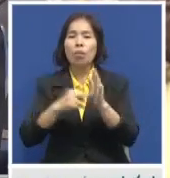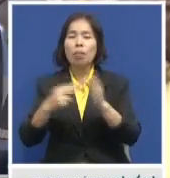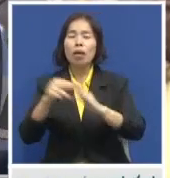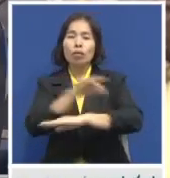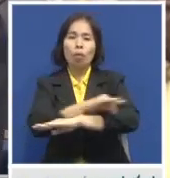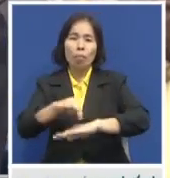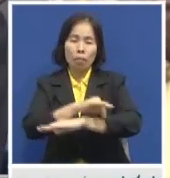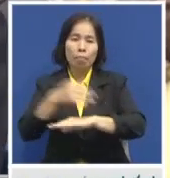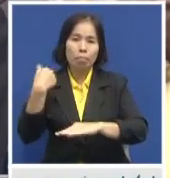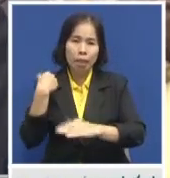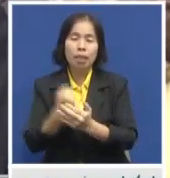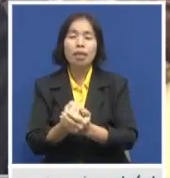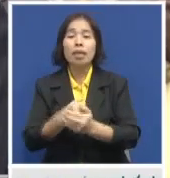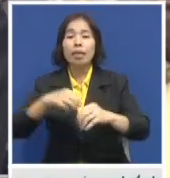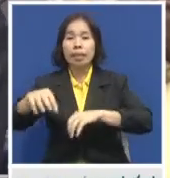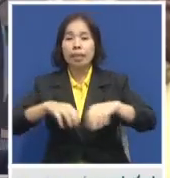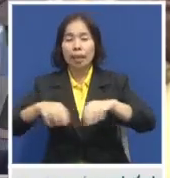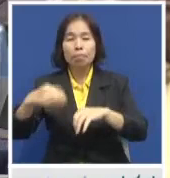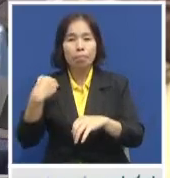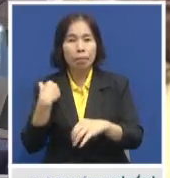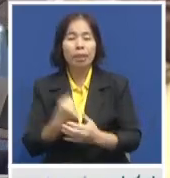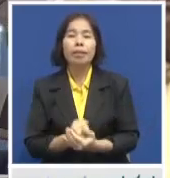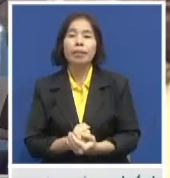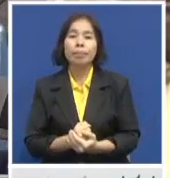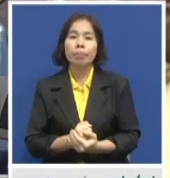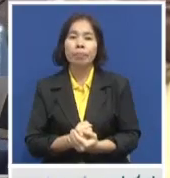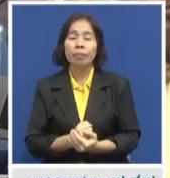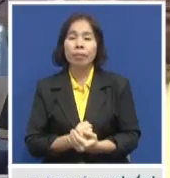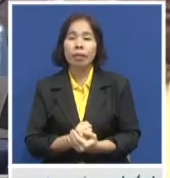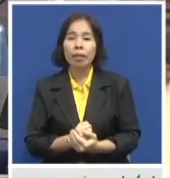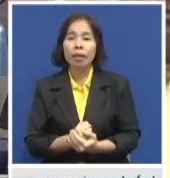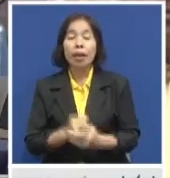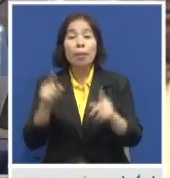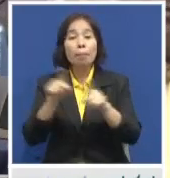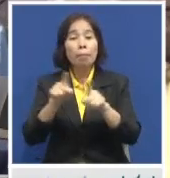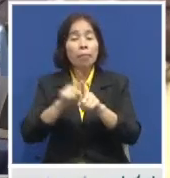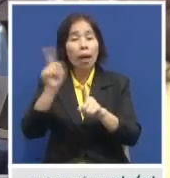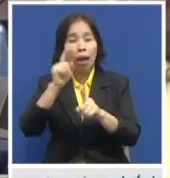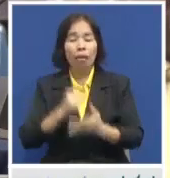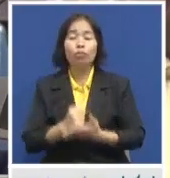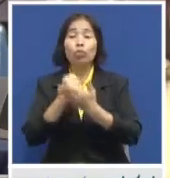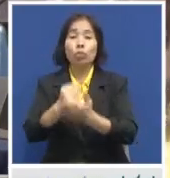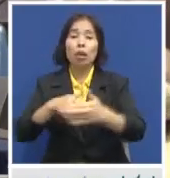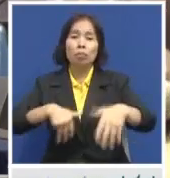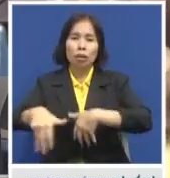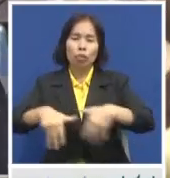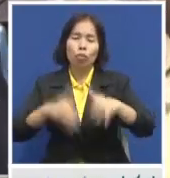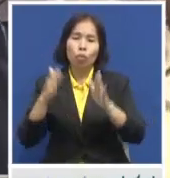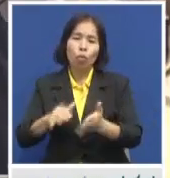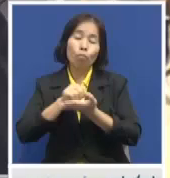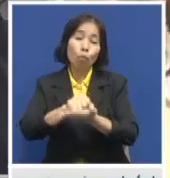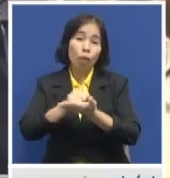ฐานมีการบริหารจัดการเช่นเดียวกันครับที่ไม่ได้เอื้อประโยชน์ให้กับประชาชนในฐานะผู้ใช้บริ